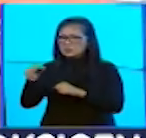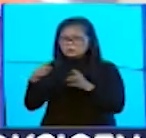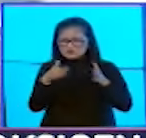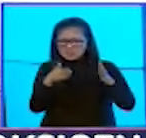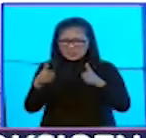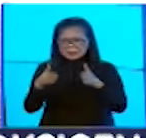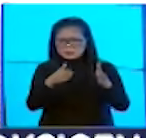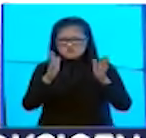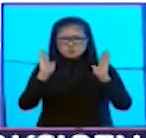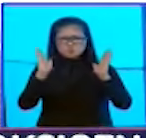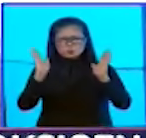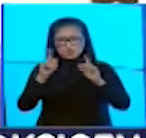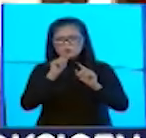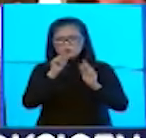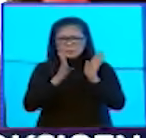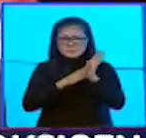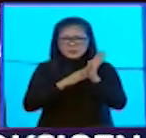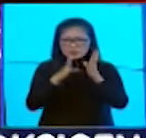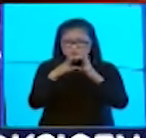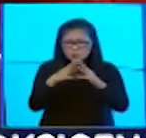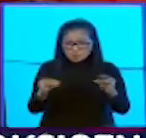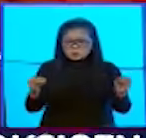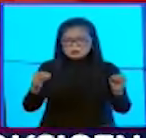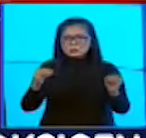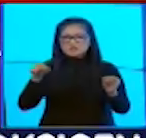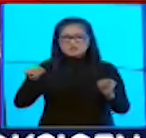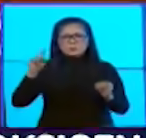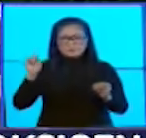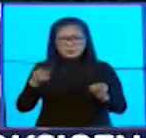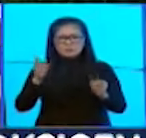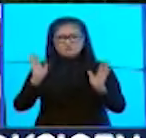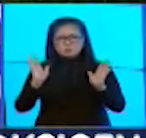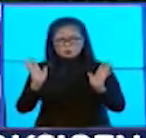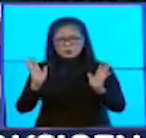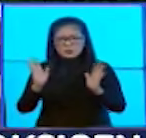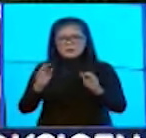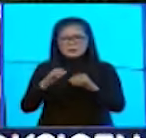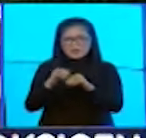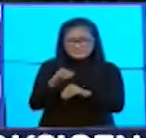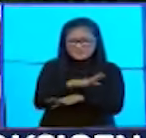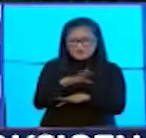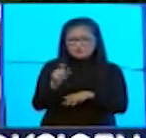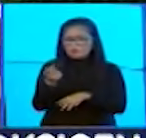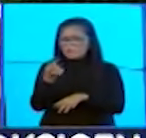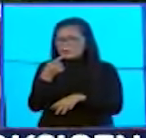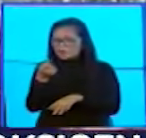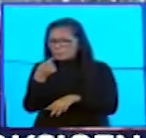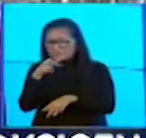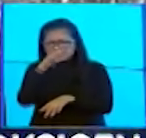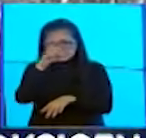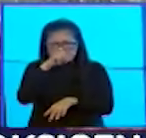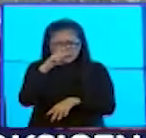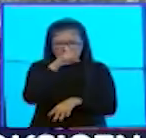untuk mengatasi masalah yang dihadapi di masa pandemi. Termasuk mengatasi kelangkaan obat, suplai oksigen,